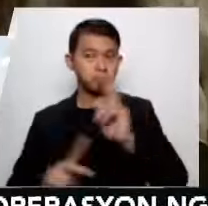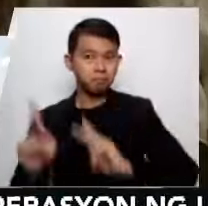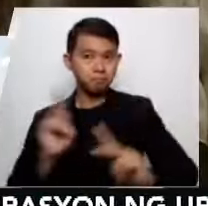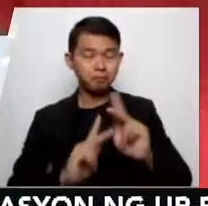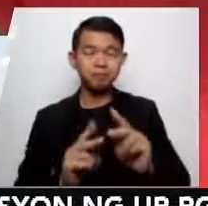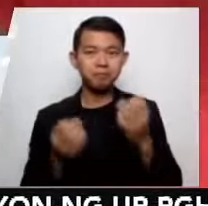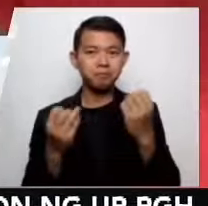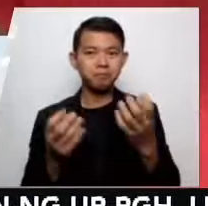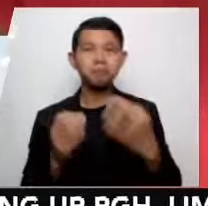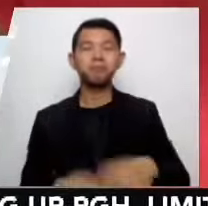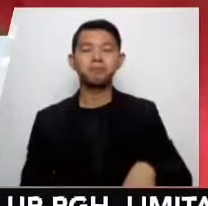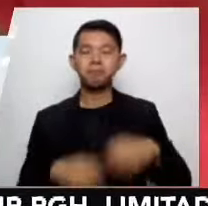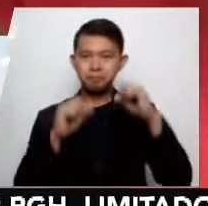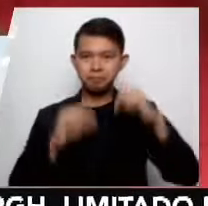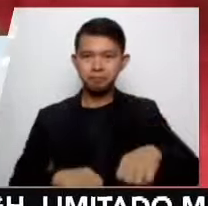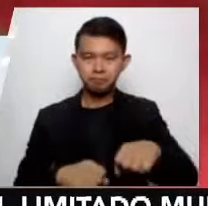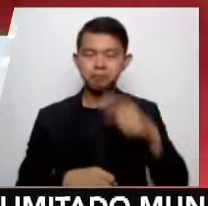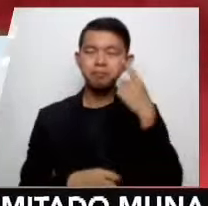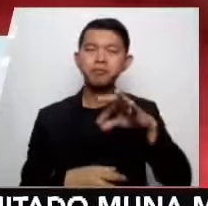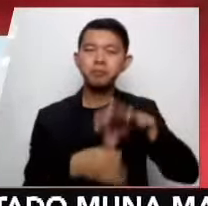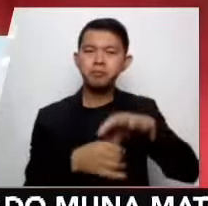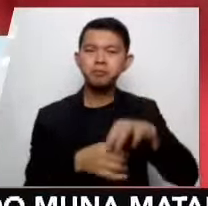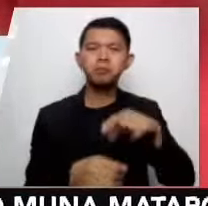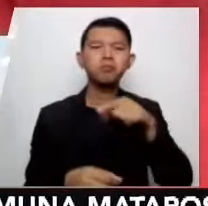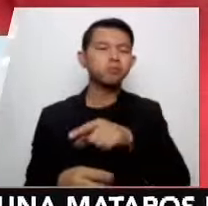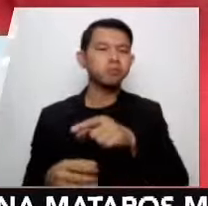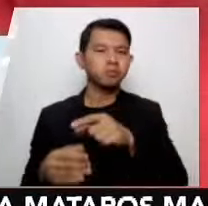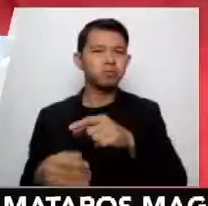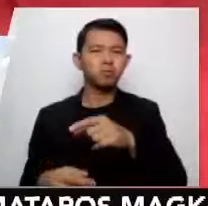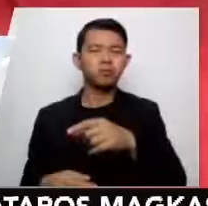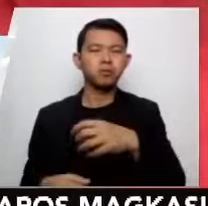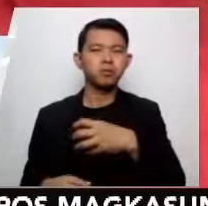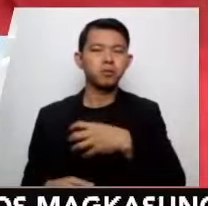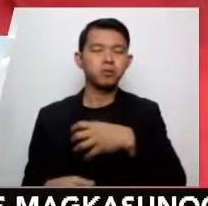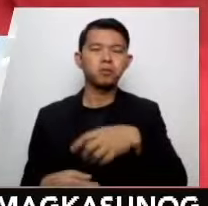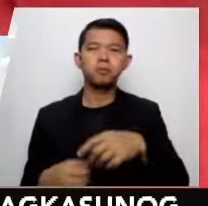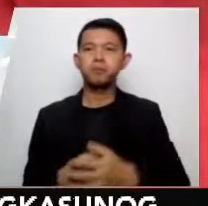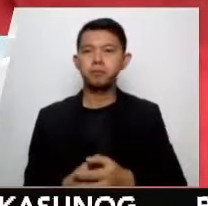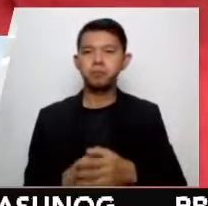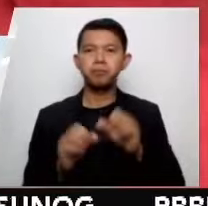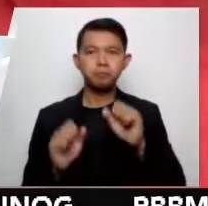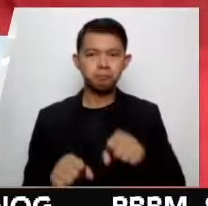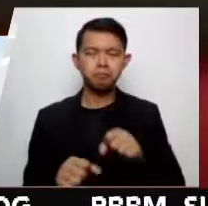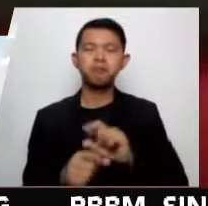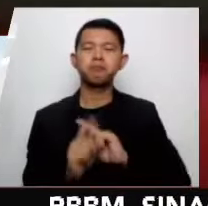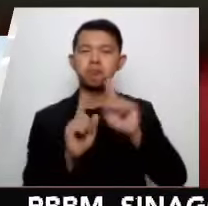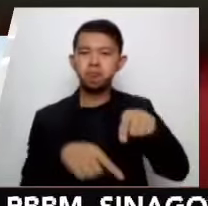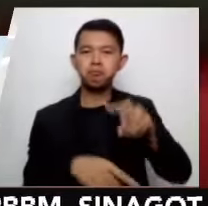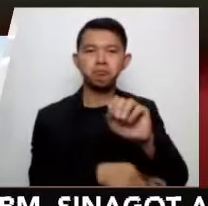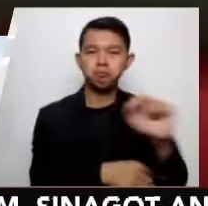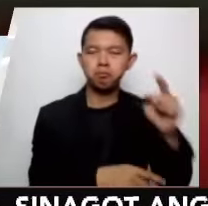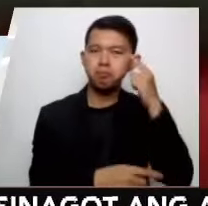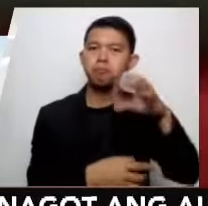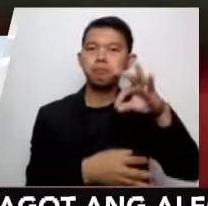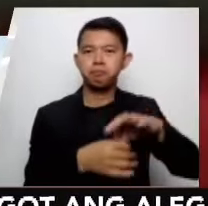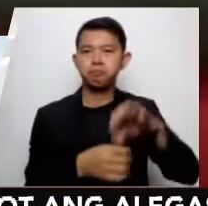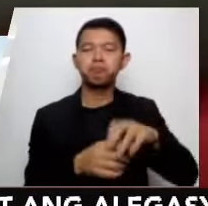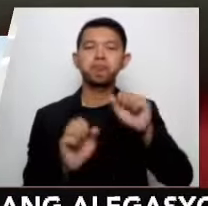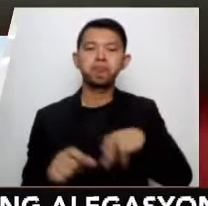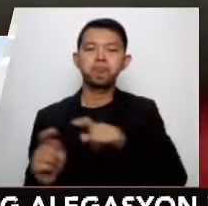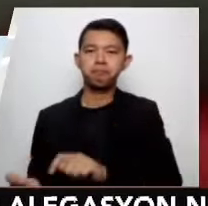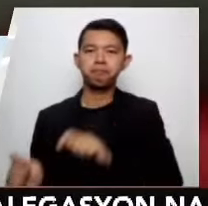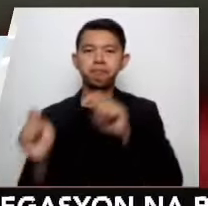mga bumoboto sa presinto na yon na sila ay sa mall na magbotohan, ay pwede na itong ilipat. Magsasagawa naman daw